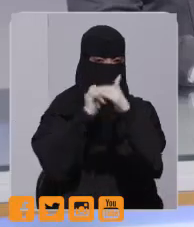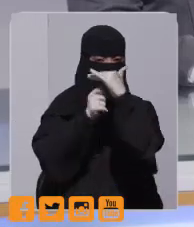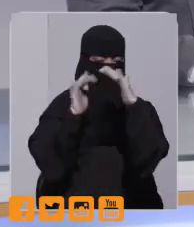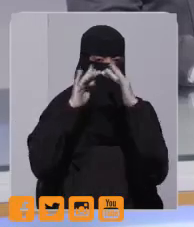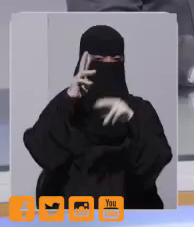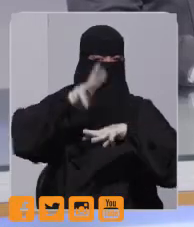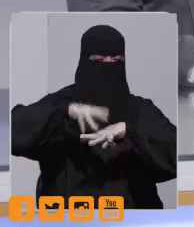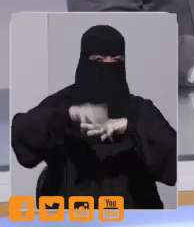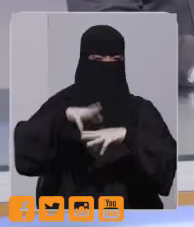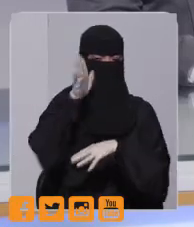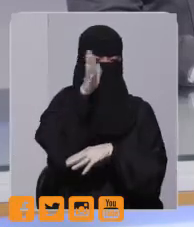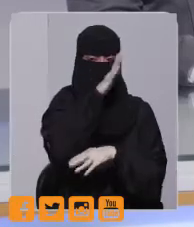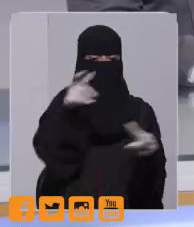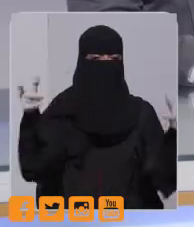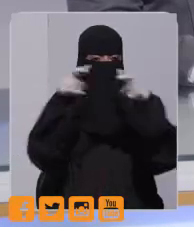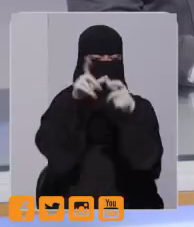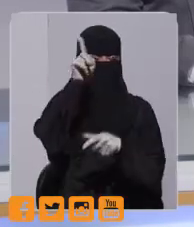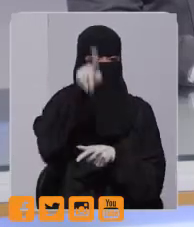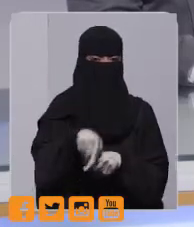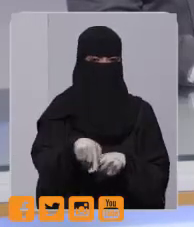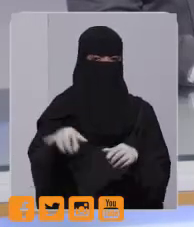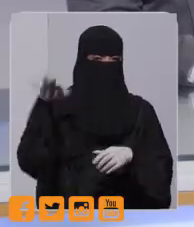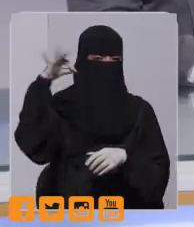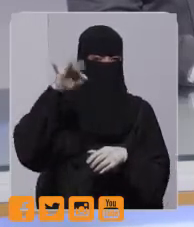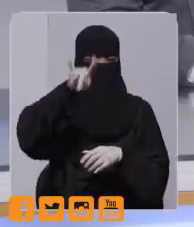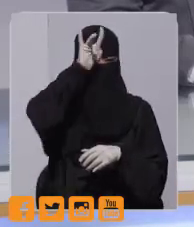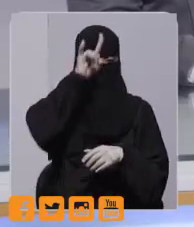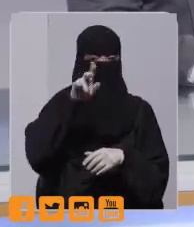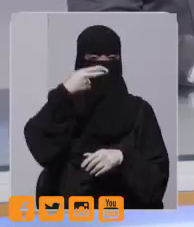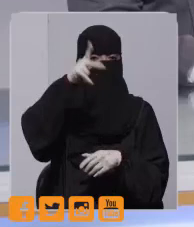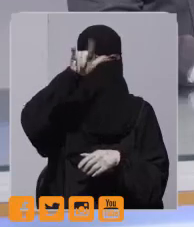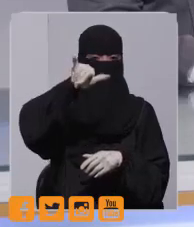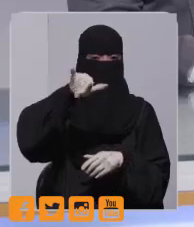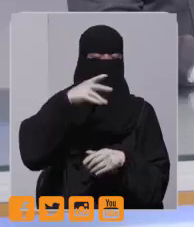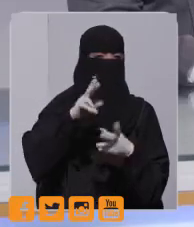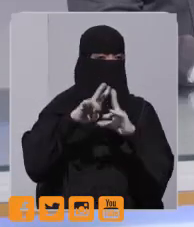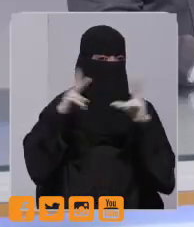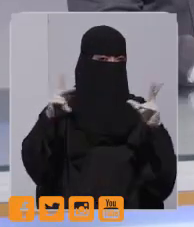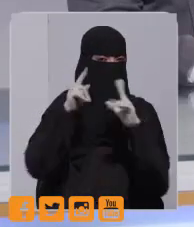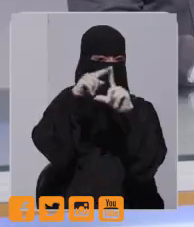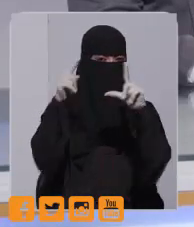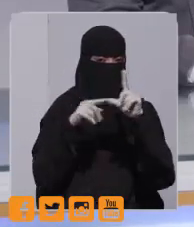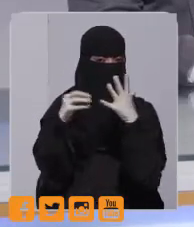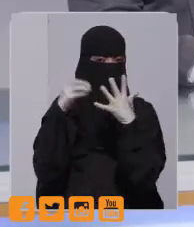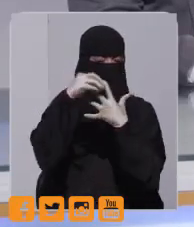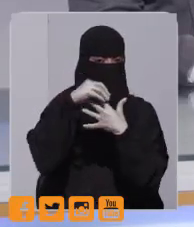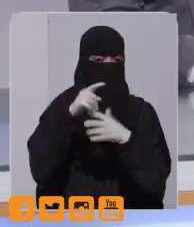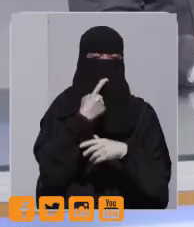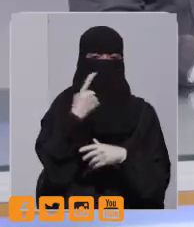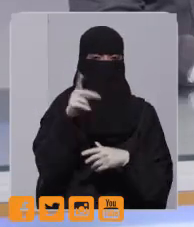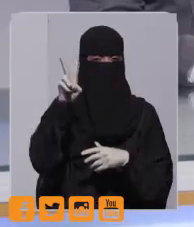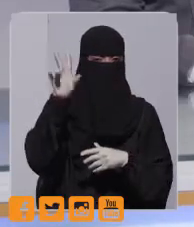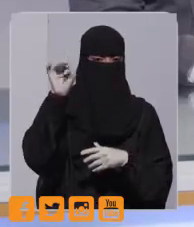بمحافظه المهره اجتماعه اليوم برئاسه المحافظ محمد علي ياسر مشروع خطه عمل المكتب للعام 20